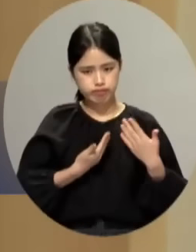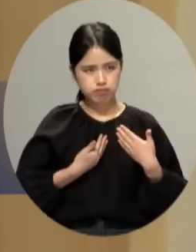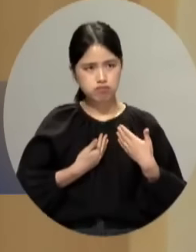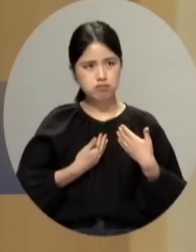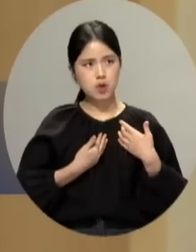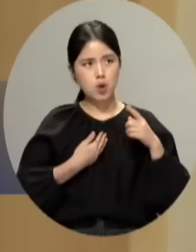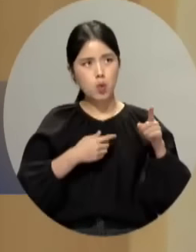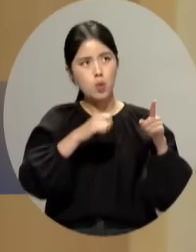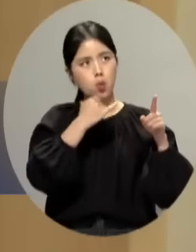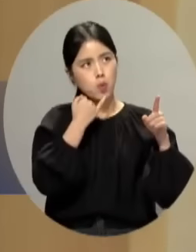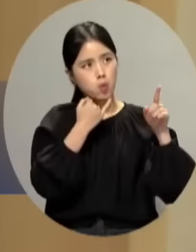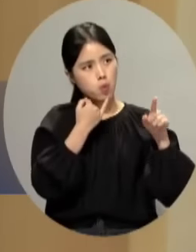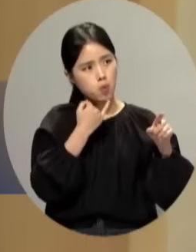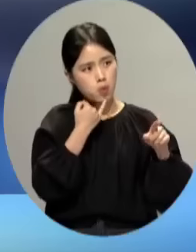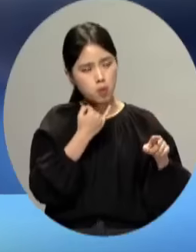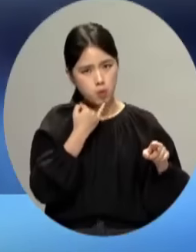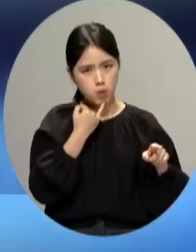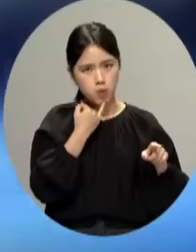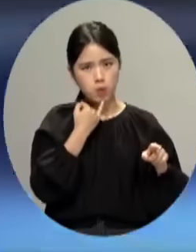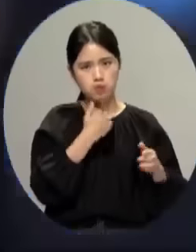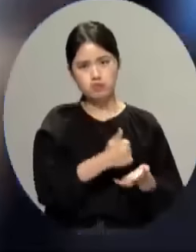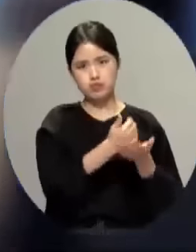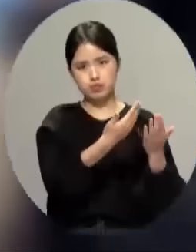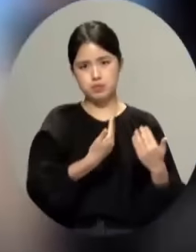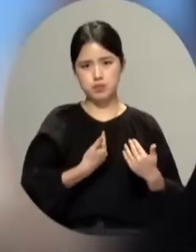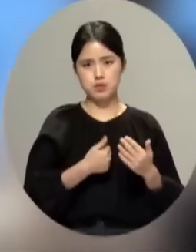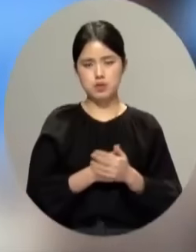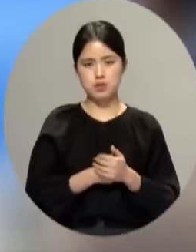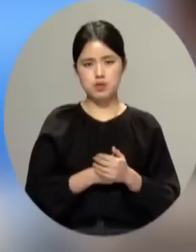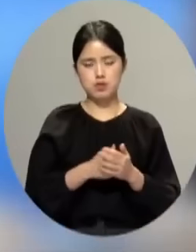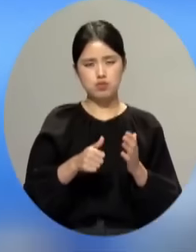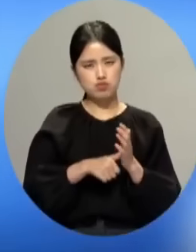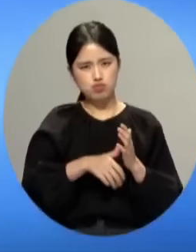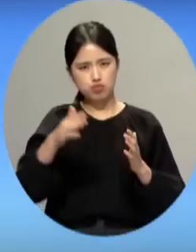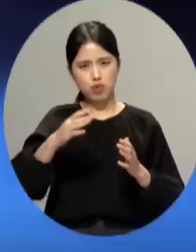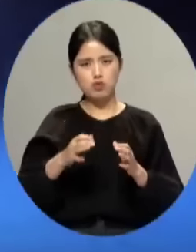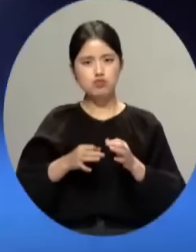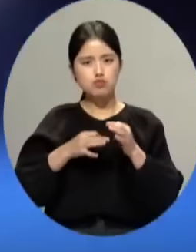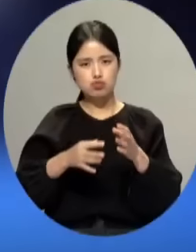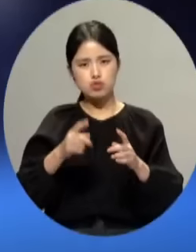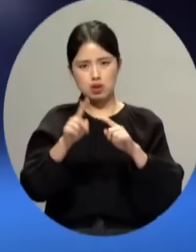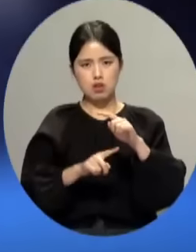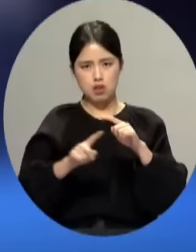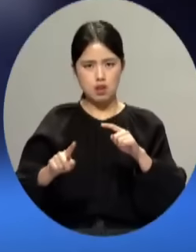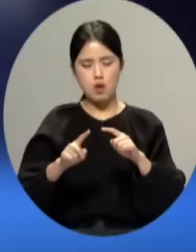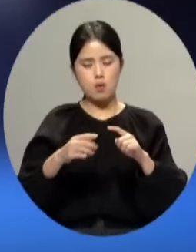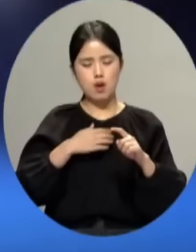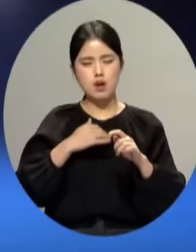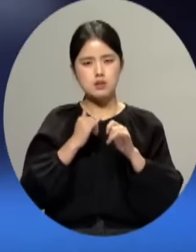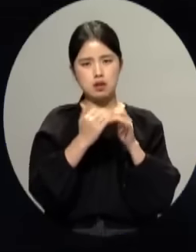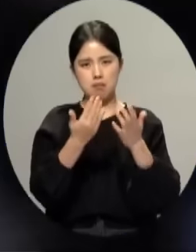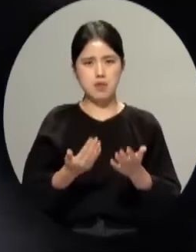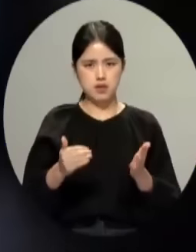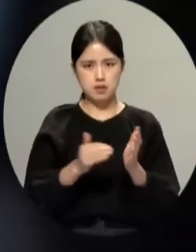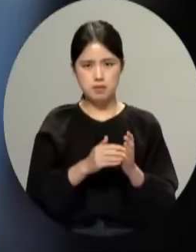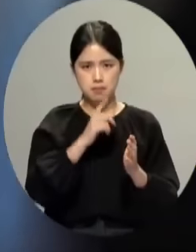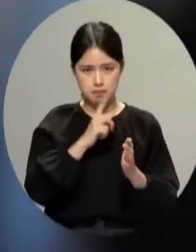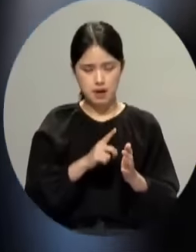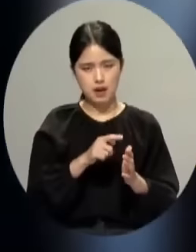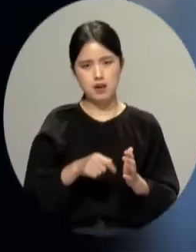소개하면서 뭐를 하나 사봐라. 유명 투자 대회에서 입상했다는 고수를 내세워 접근해온 이